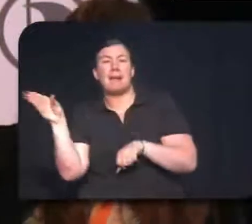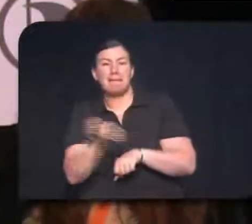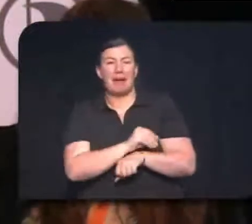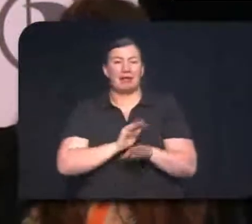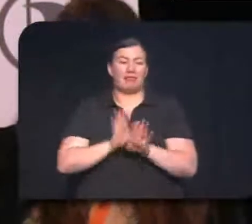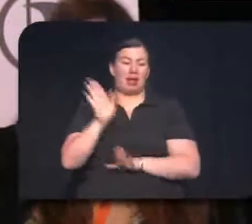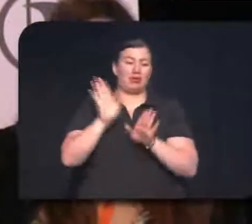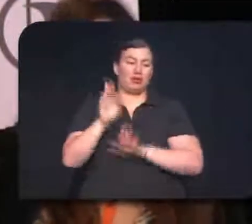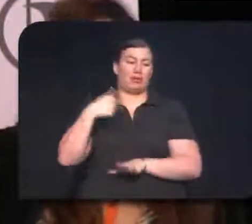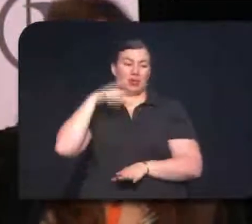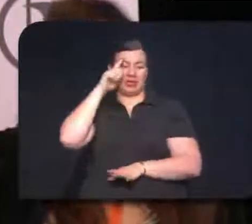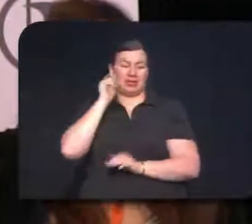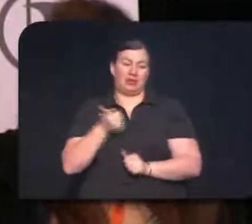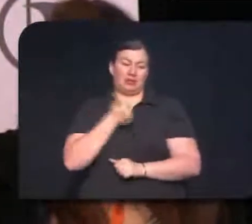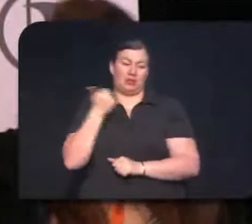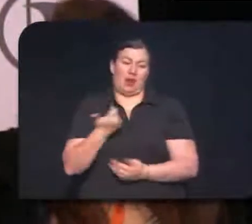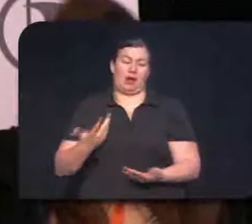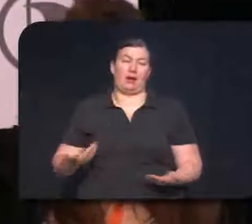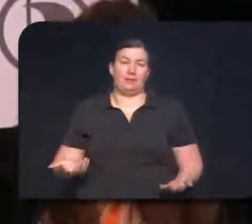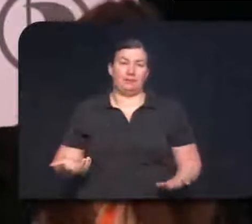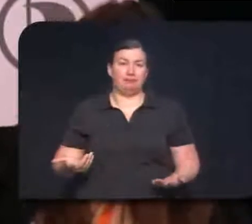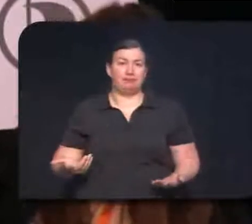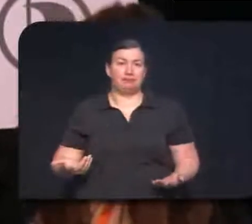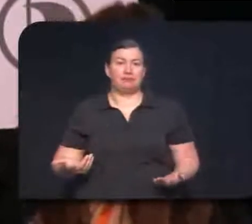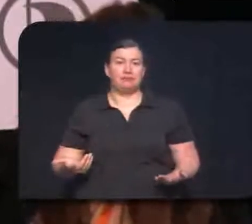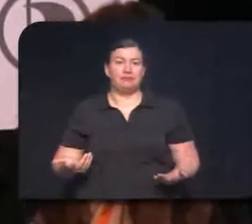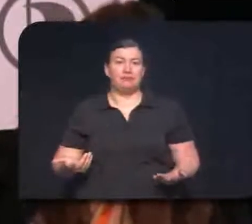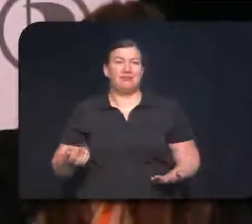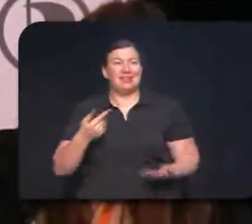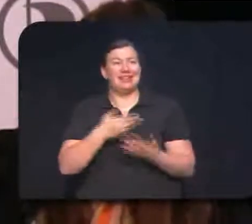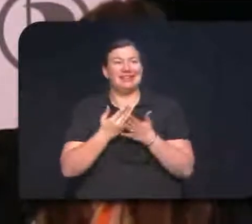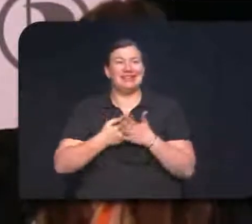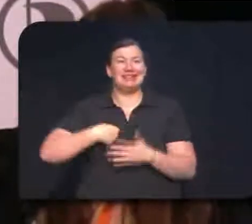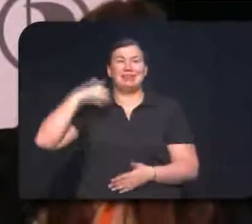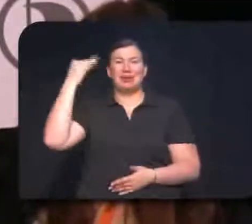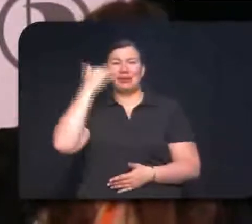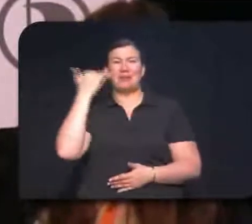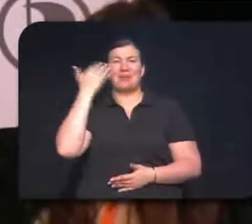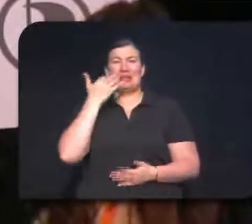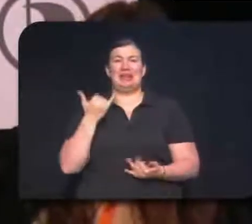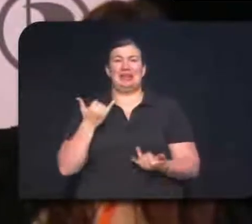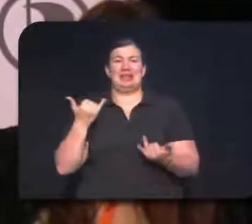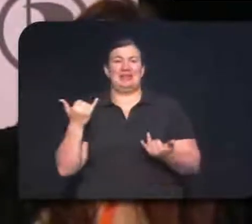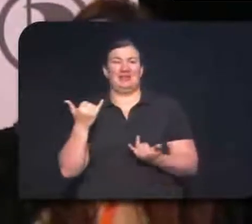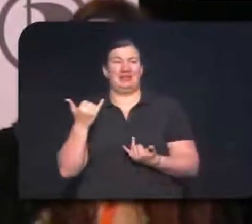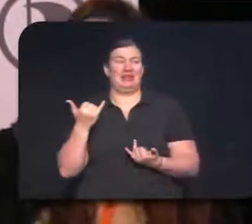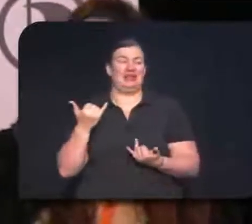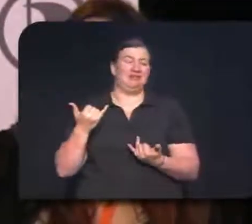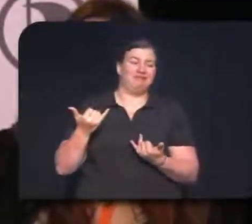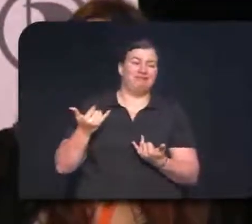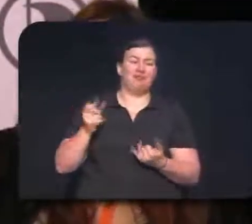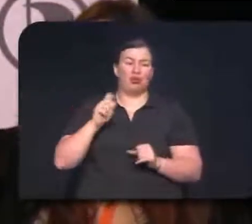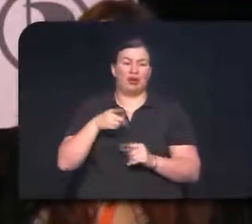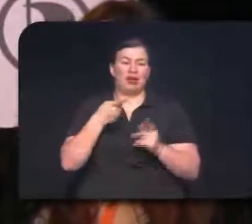habe ich versucht hier einen konsensantrag zu stellen der sich smv-leitschimpft